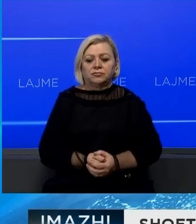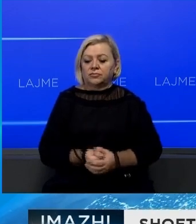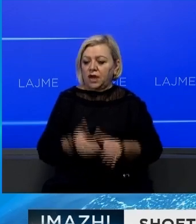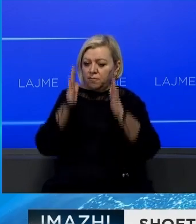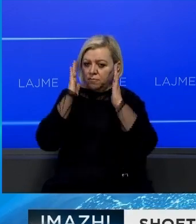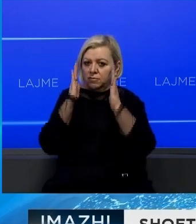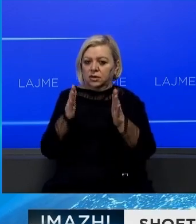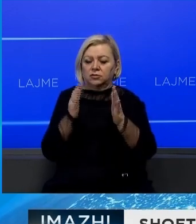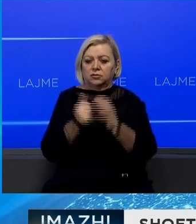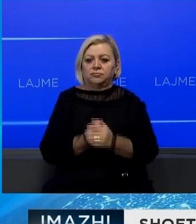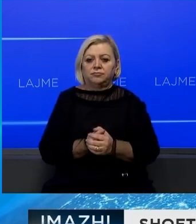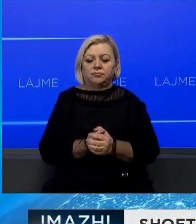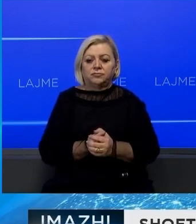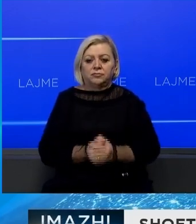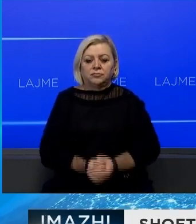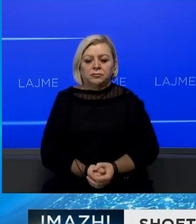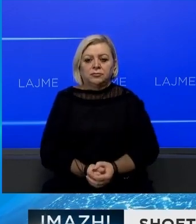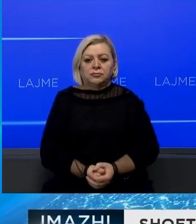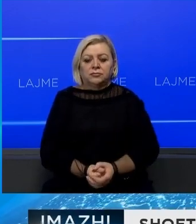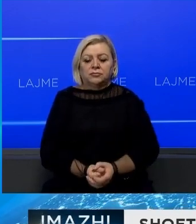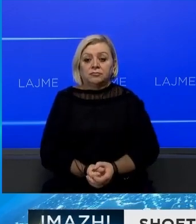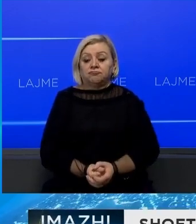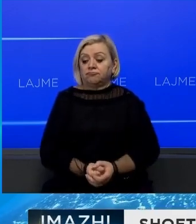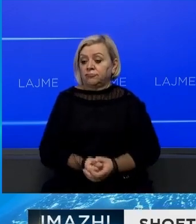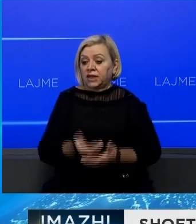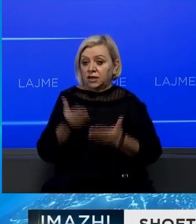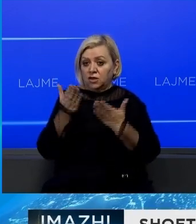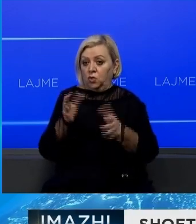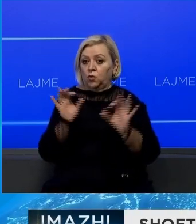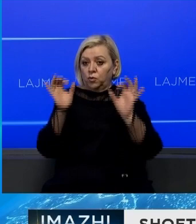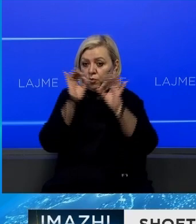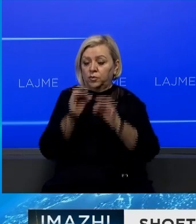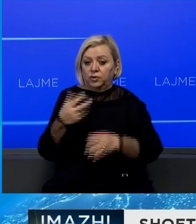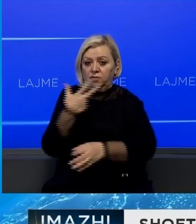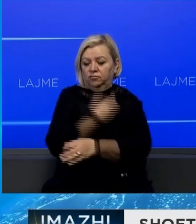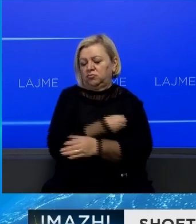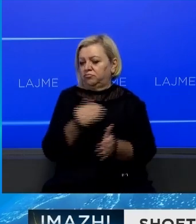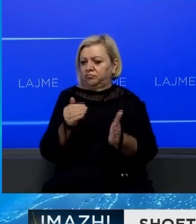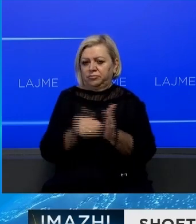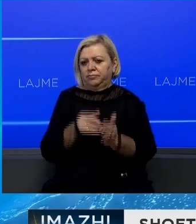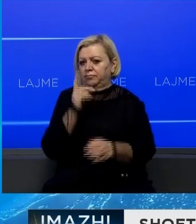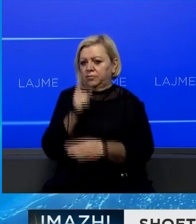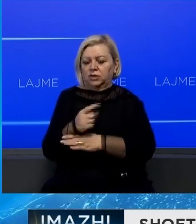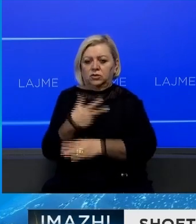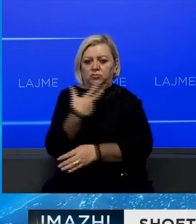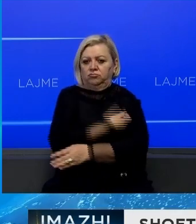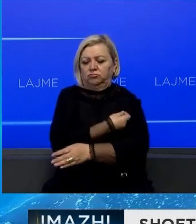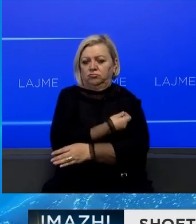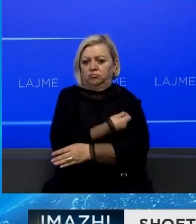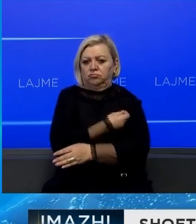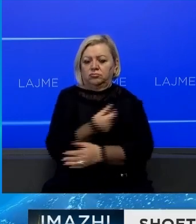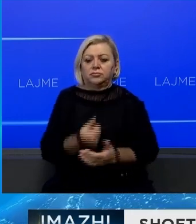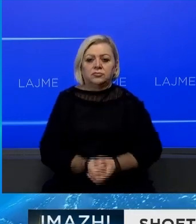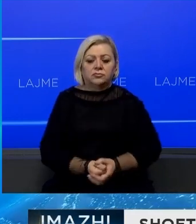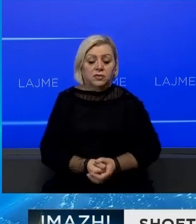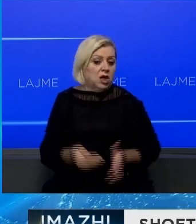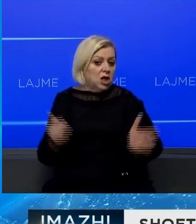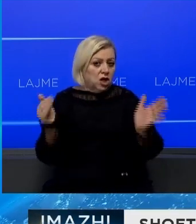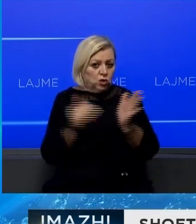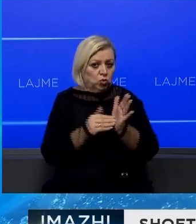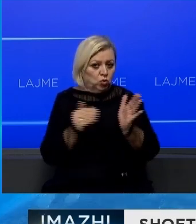kemi mjaft të mbrojtur. Mirë po, për ata që nuk janë vaksinu, duhet të vaksinohen. Pa tjetër. A